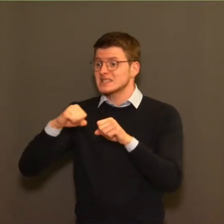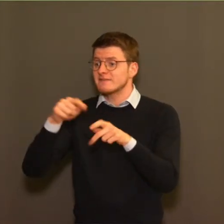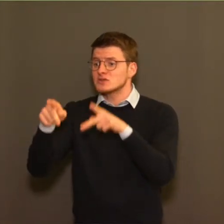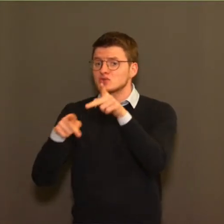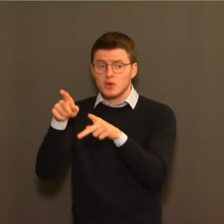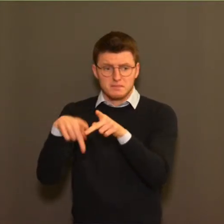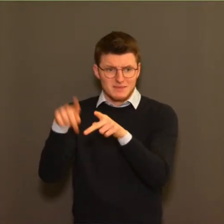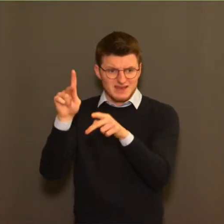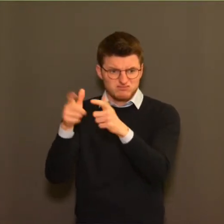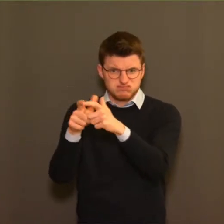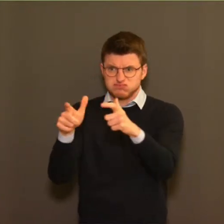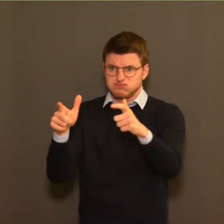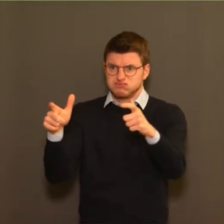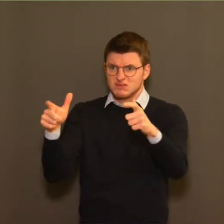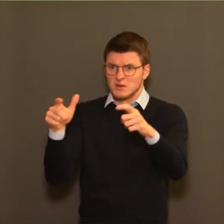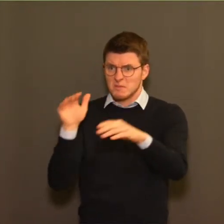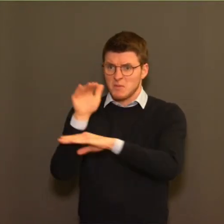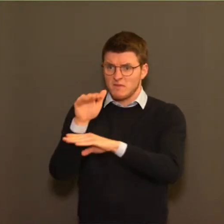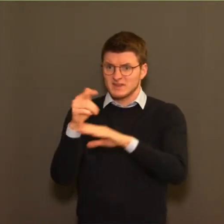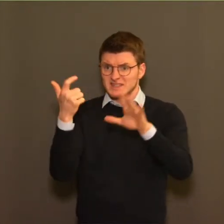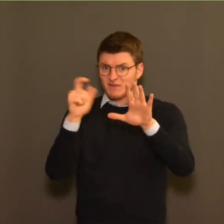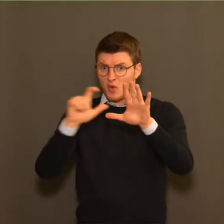tot meer dan 700 bedden.